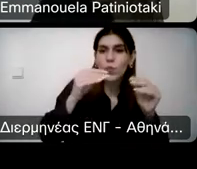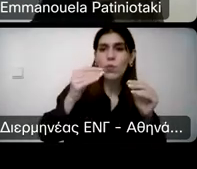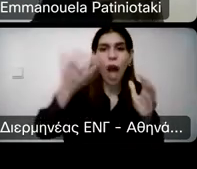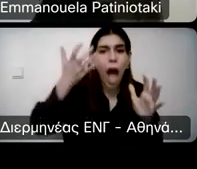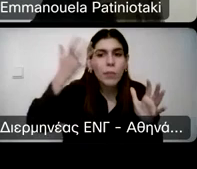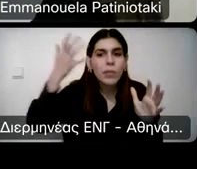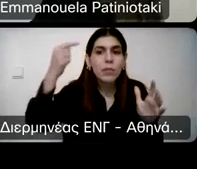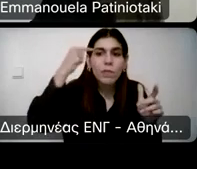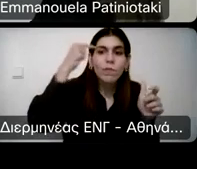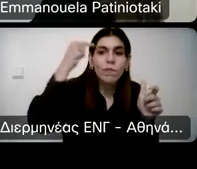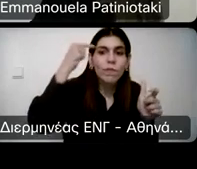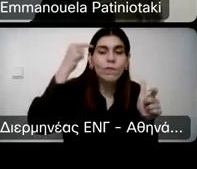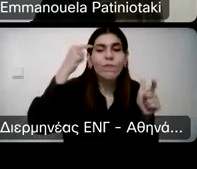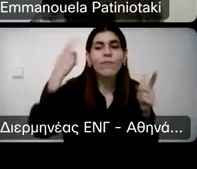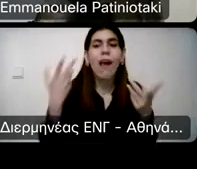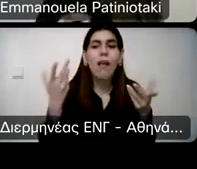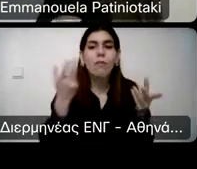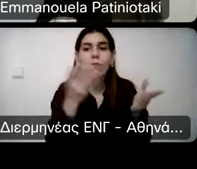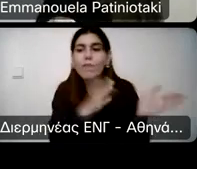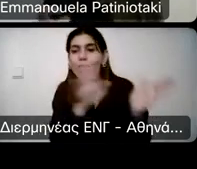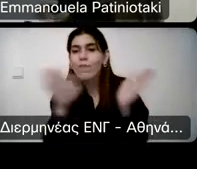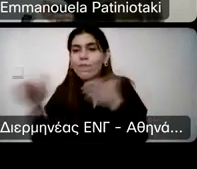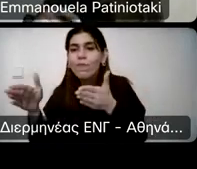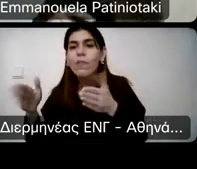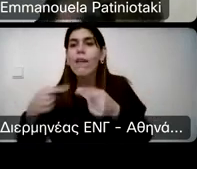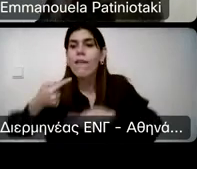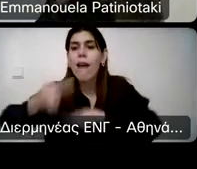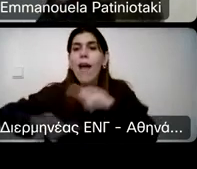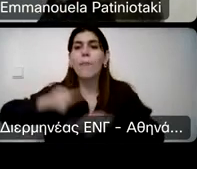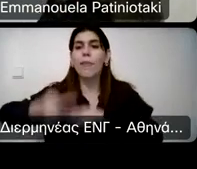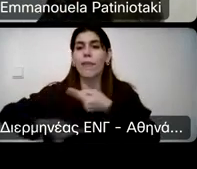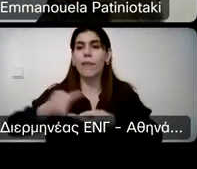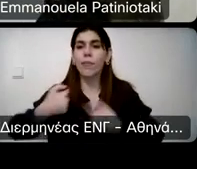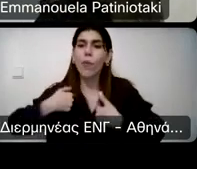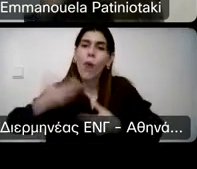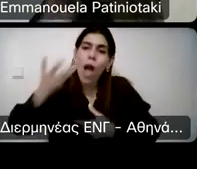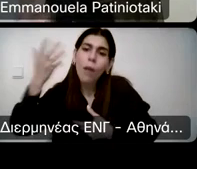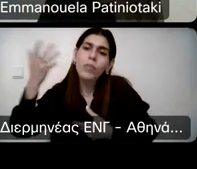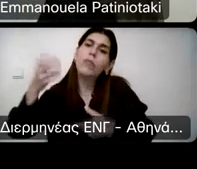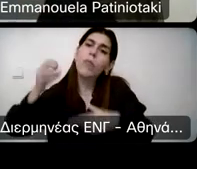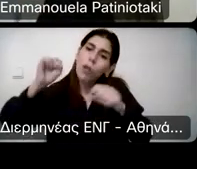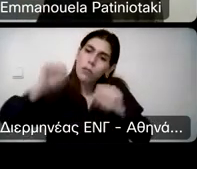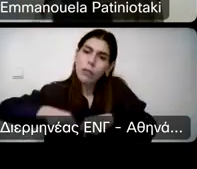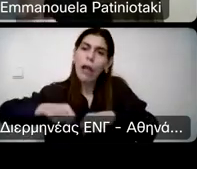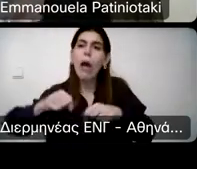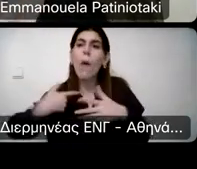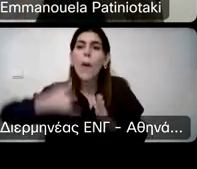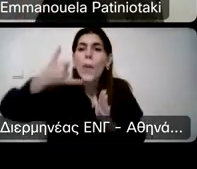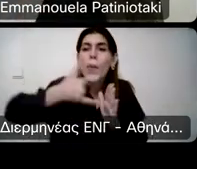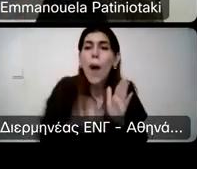θέμα, αλλά από την εμπειρία μου ως επιστήμονας που εξειδικεύεται σε άλλο κομμάτι και